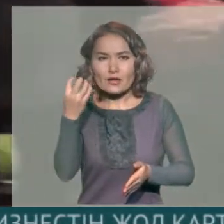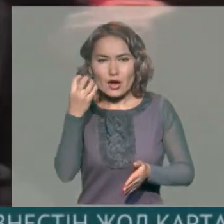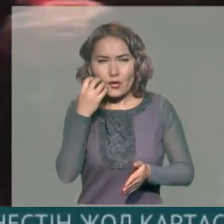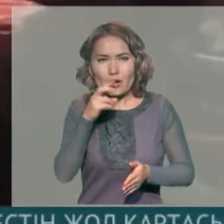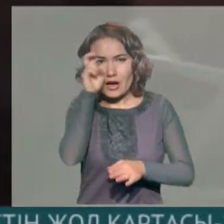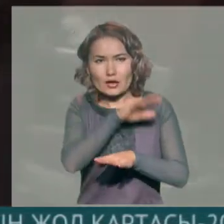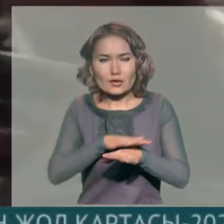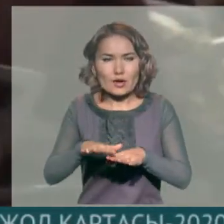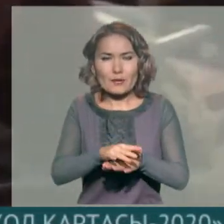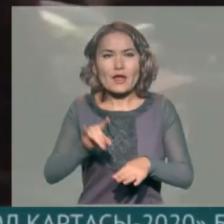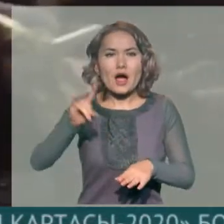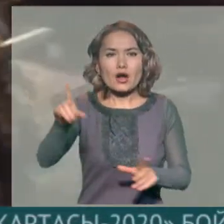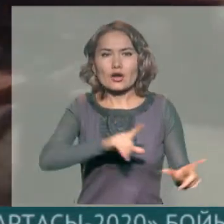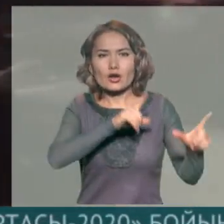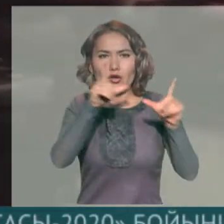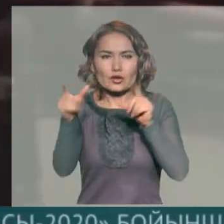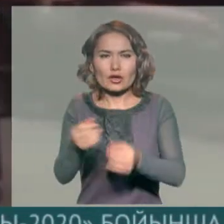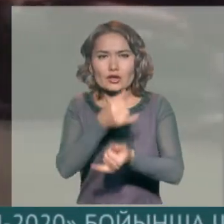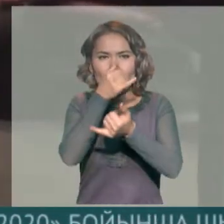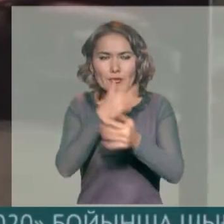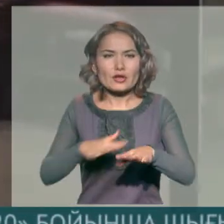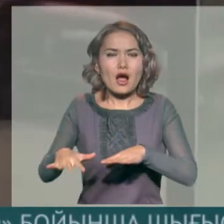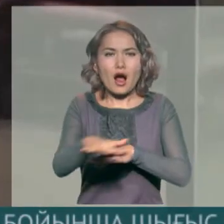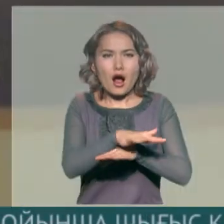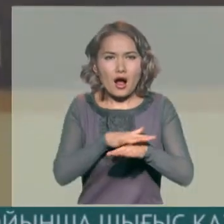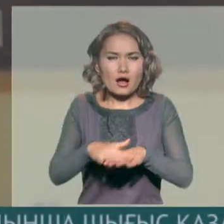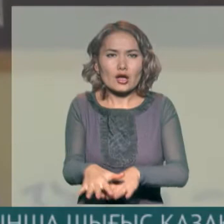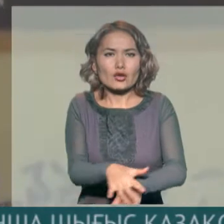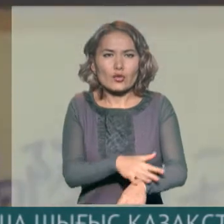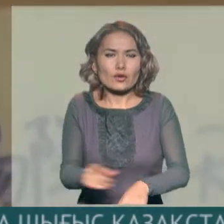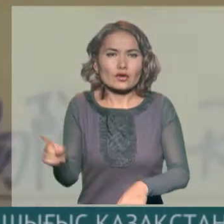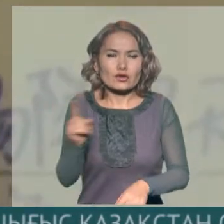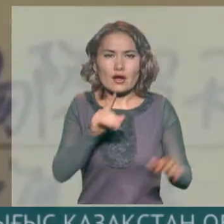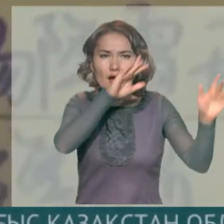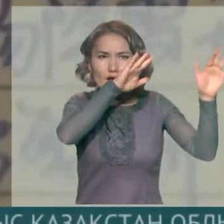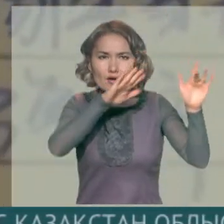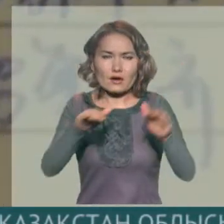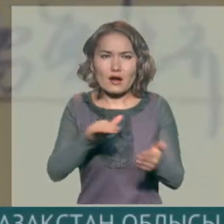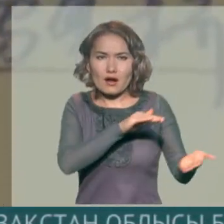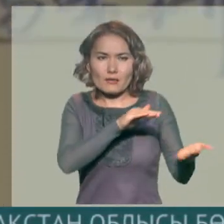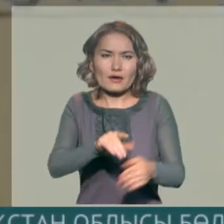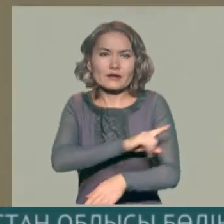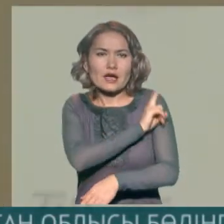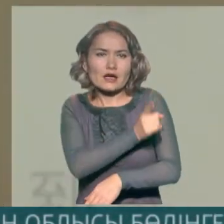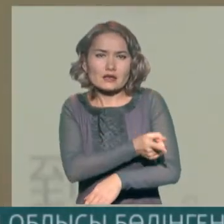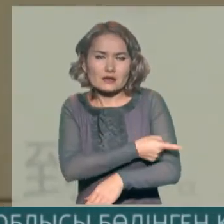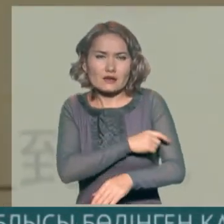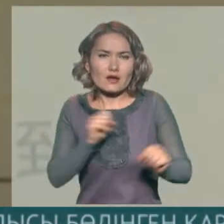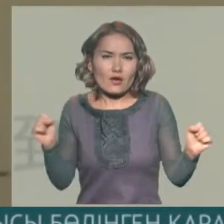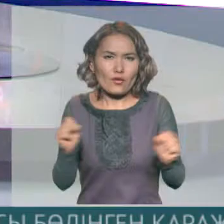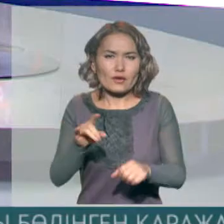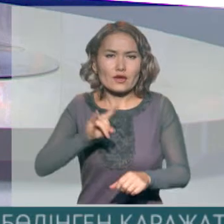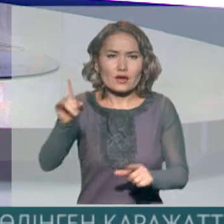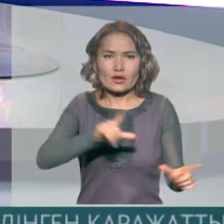ішкі Моңғолия автономиялық ауданында кешеден бері жауған қар әуе және автокөлік қозғалысына да қиындық тудыруда.